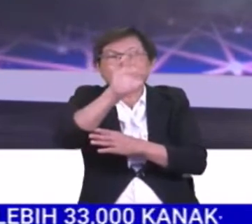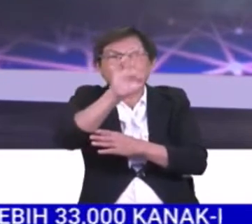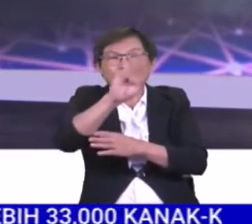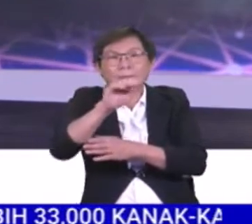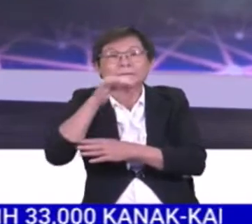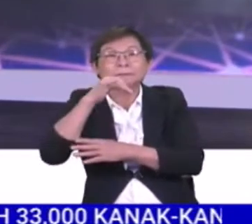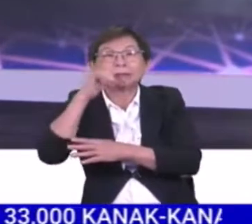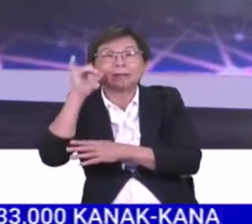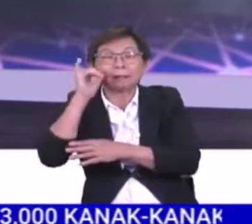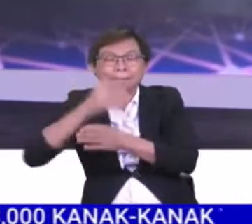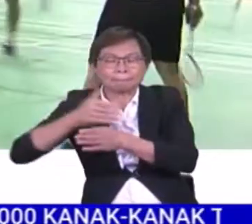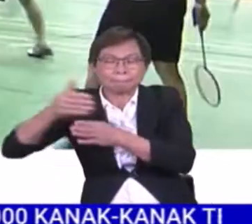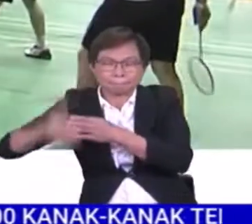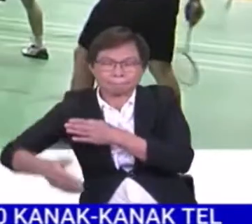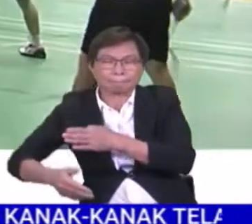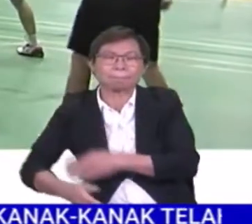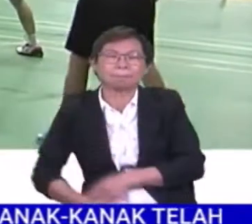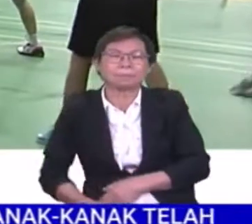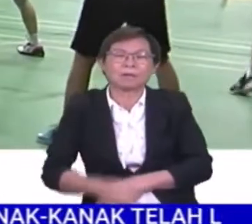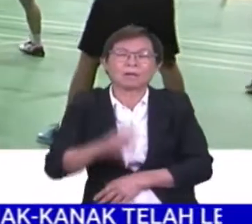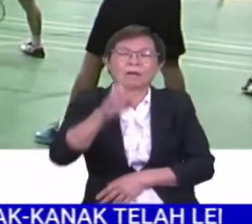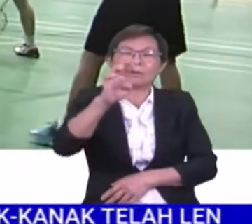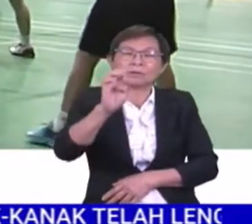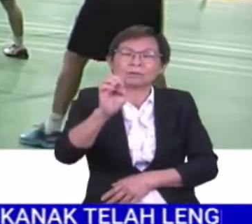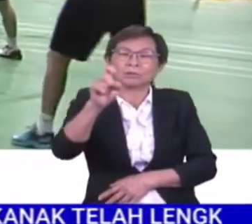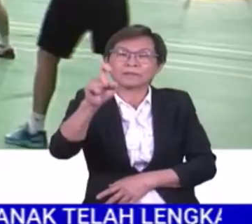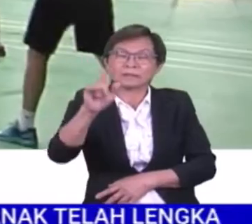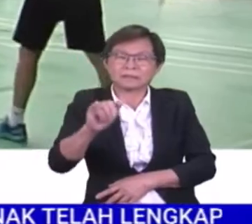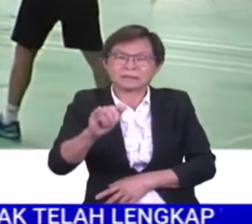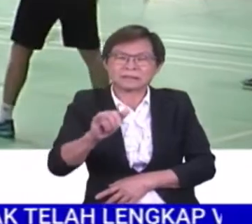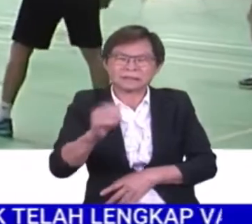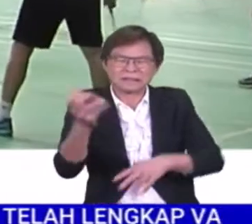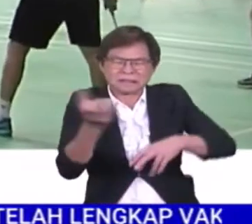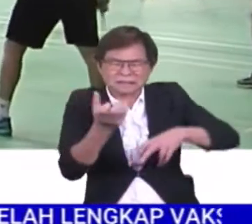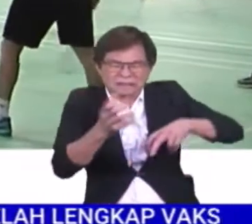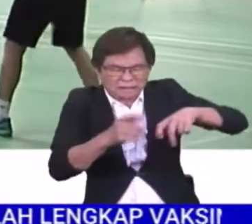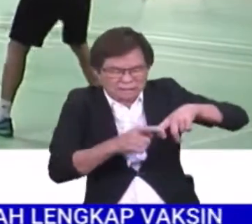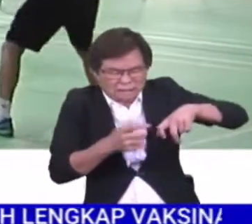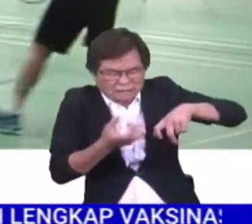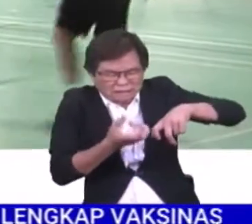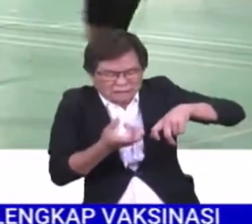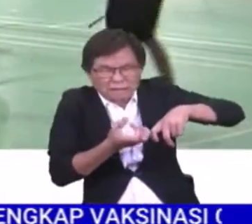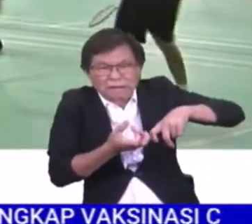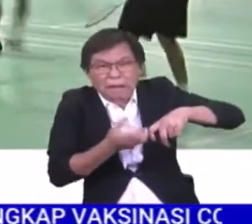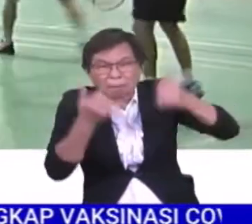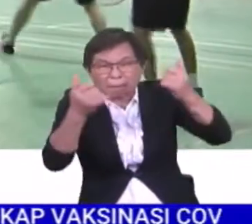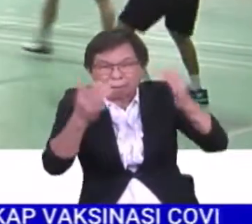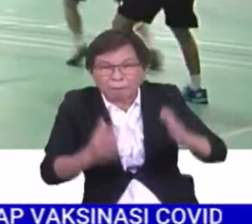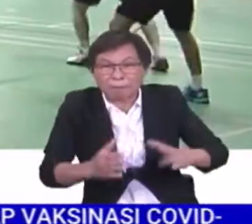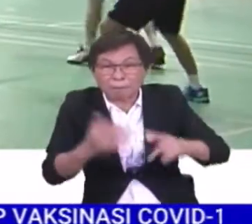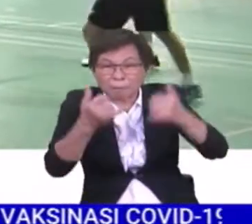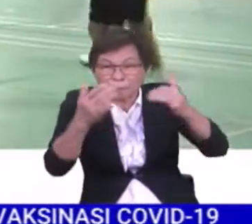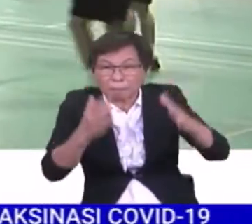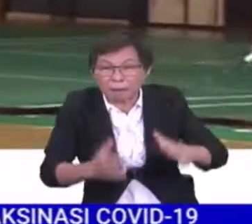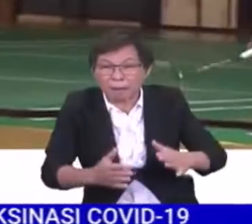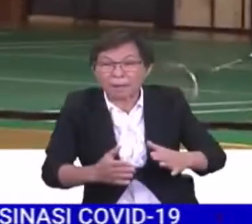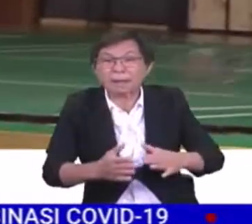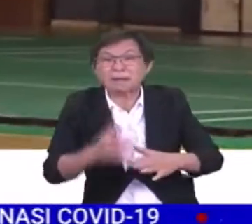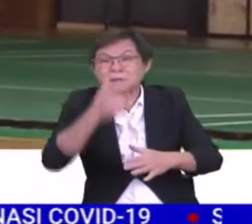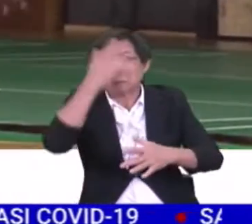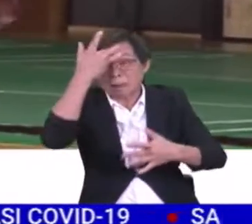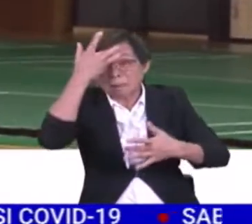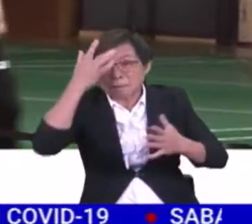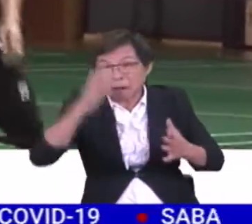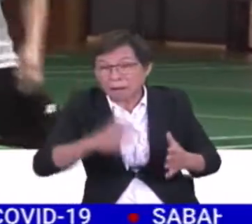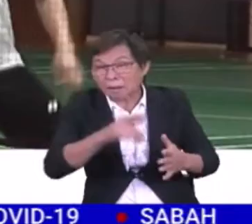semalam. Jelas Rexy, kecederaan otot peha dialami pemain berusia 24 tahun itu mungkin disebabkan